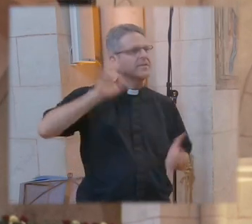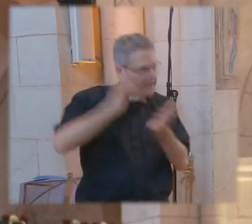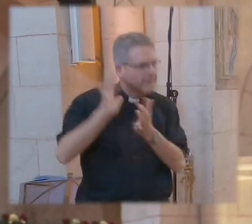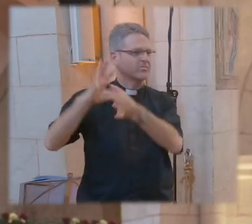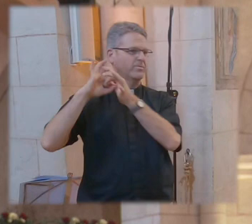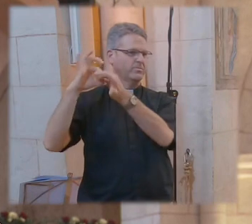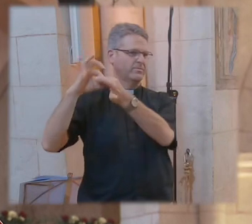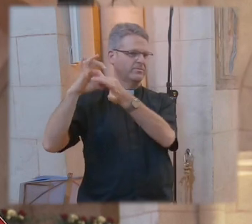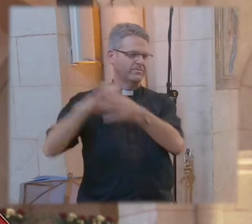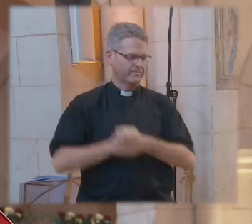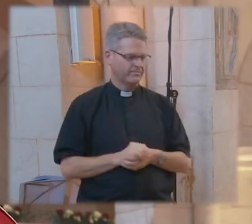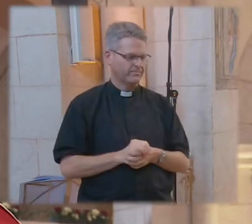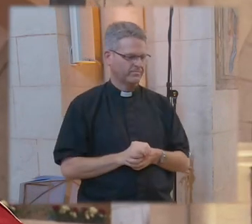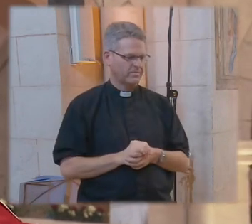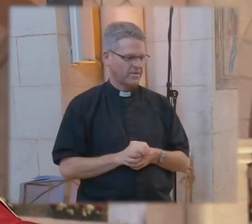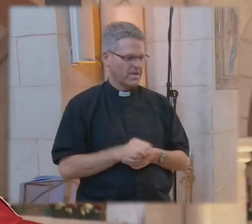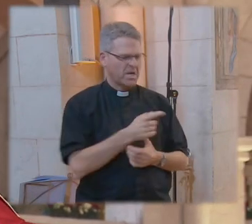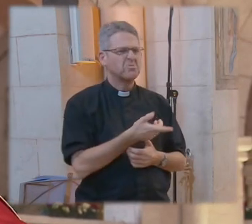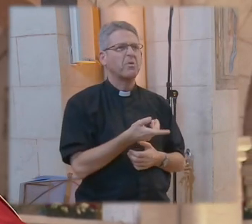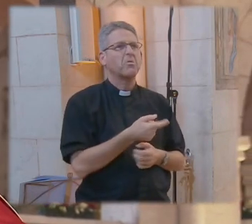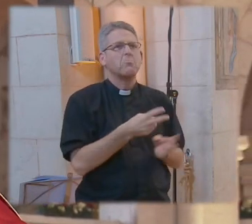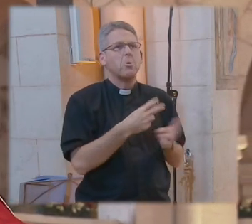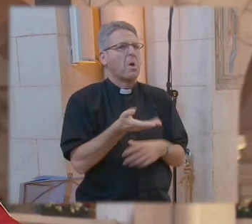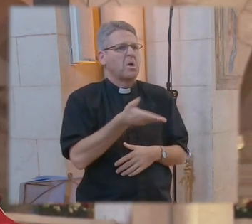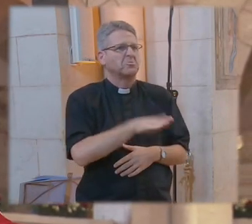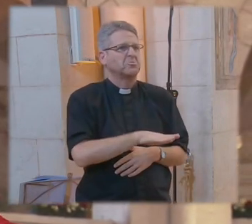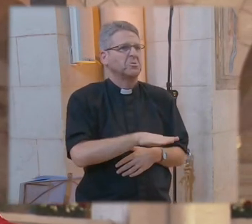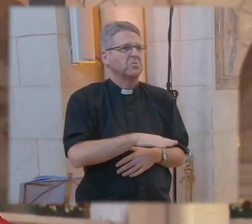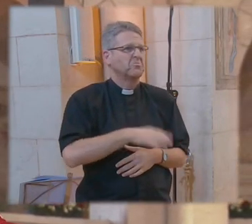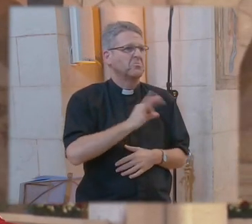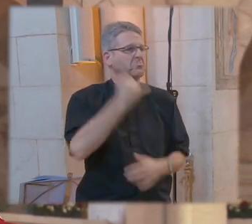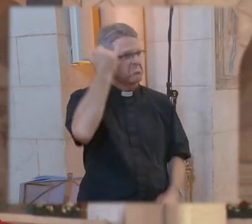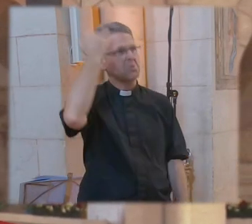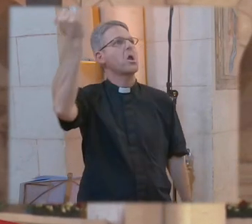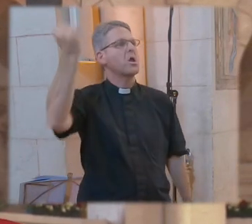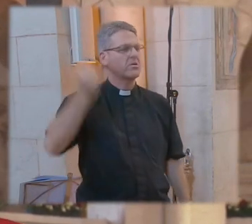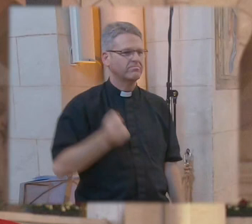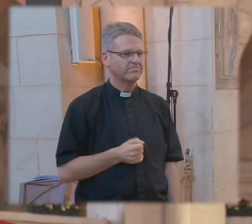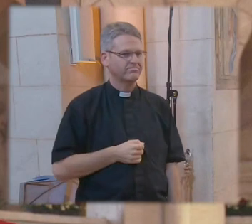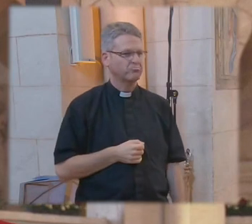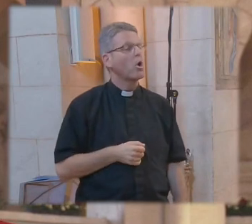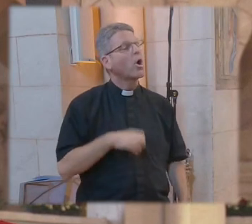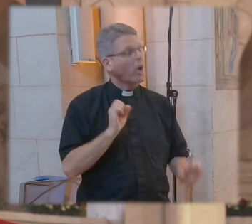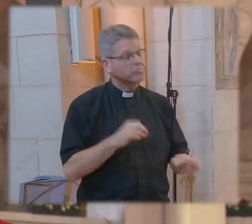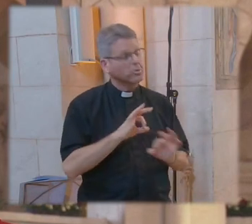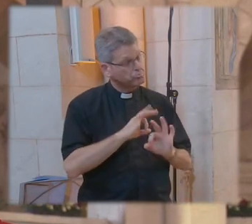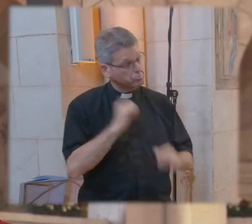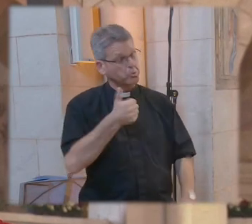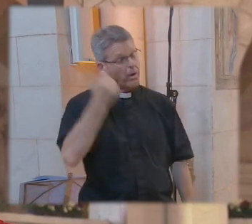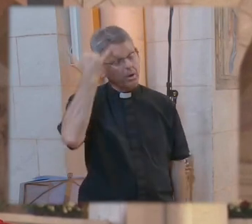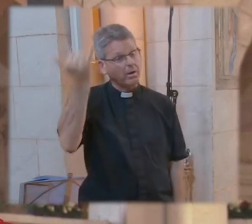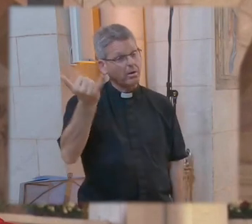christliche Märtyrer stirbt nicht einfach für eine Idee, und sei es auch die höchste Idee der